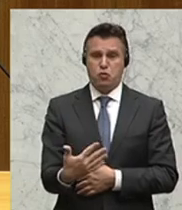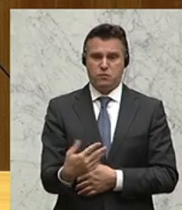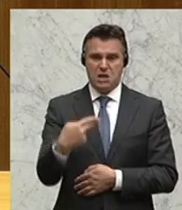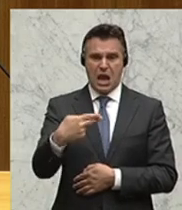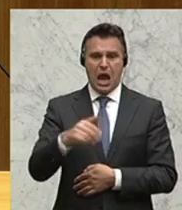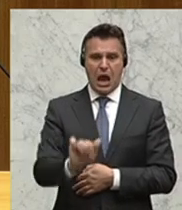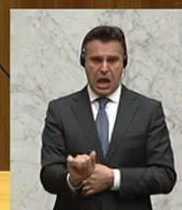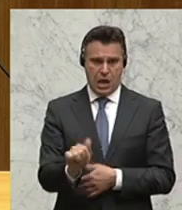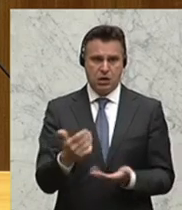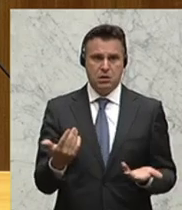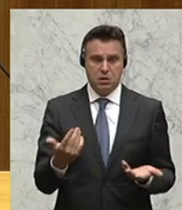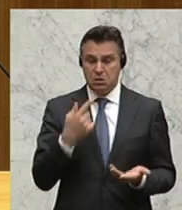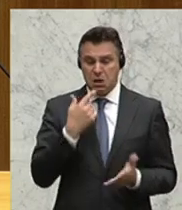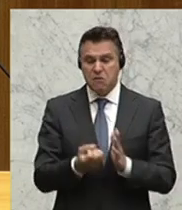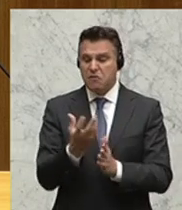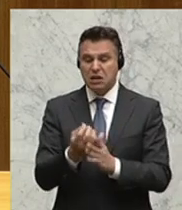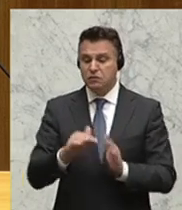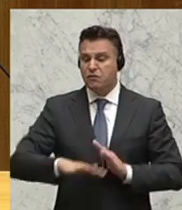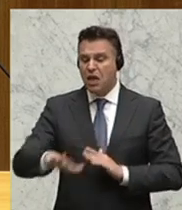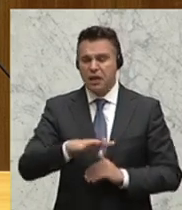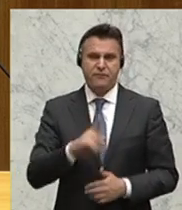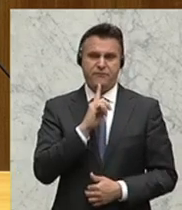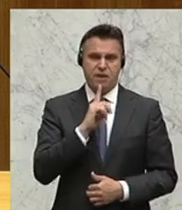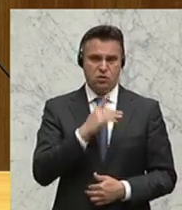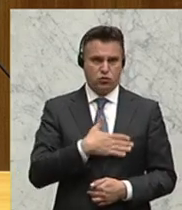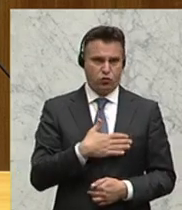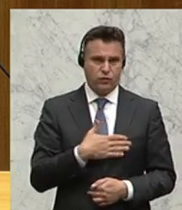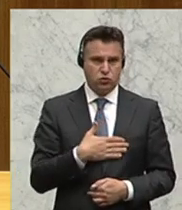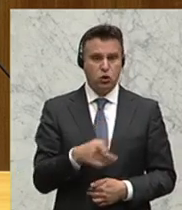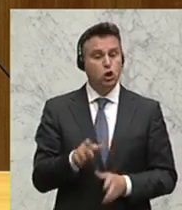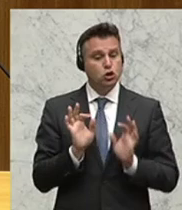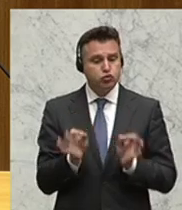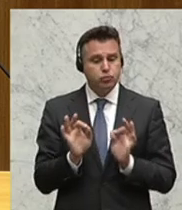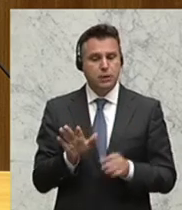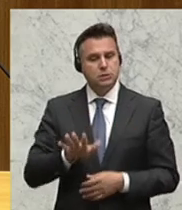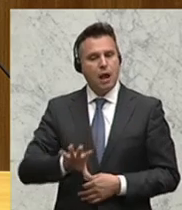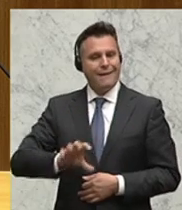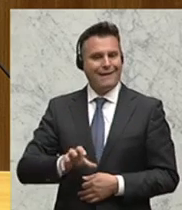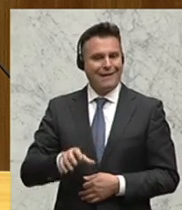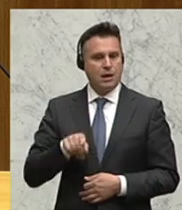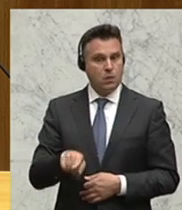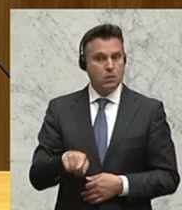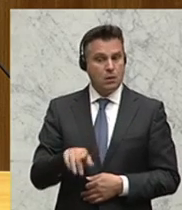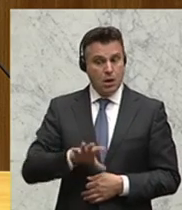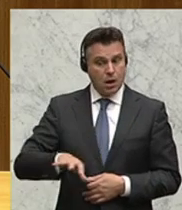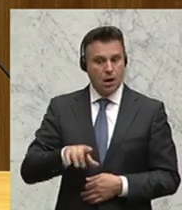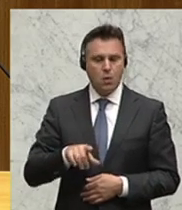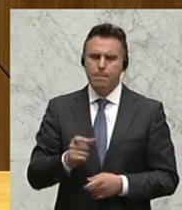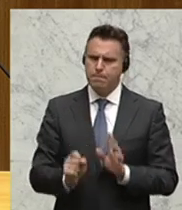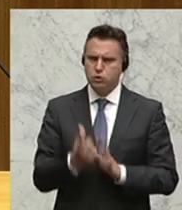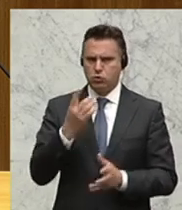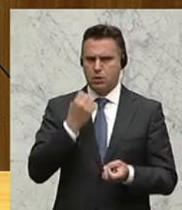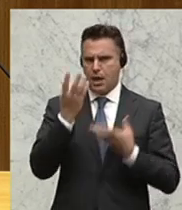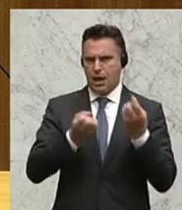im Vergleich der Anbaufläche ja verschwindend gering. Eben ein besonderes Produkt für eine Region. Und dass die Region sehr kreativ ist, zeigt auch